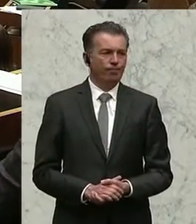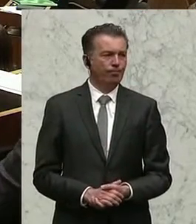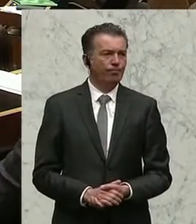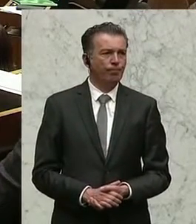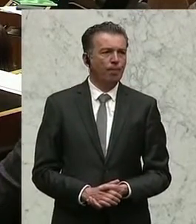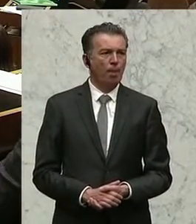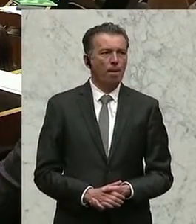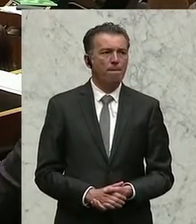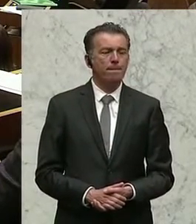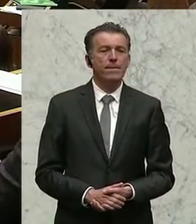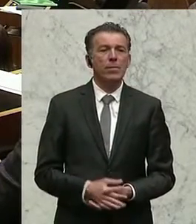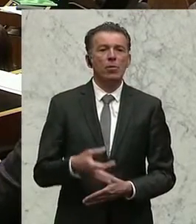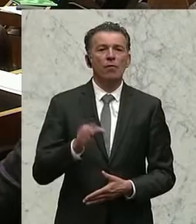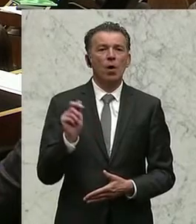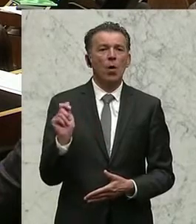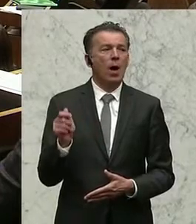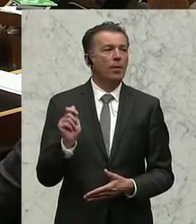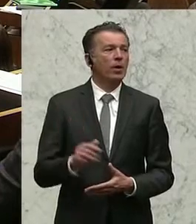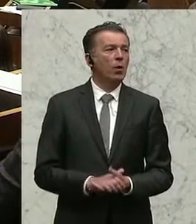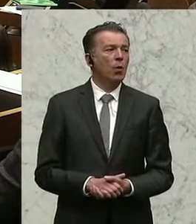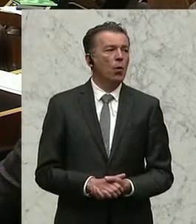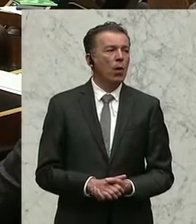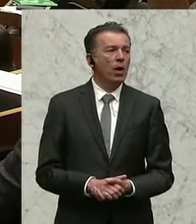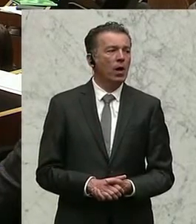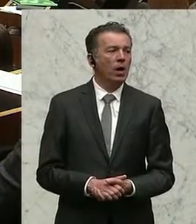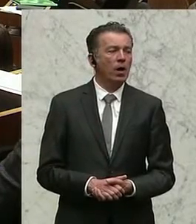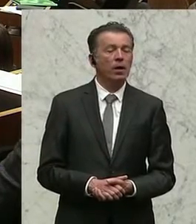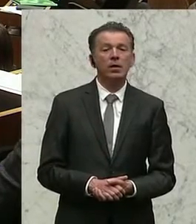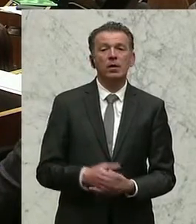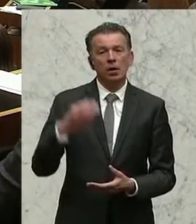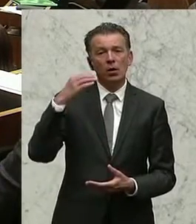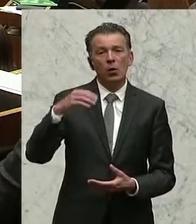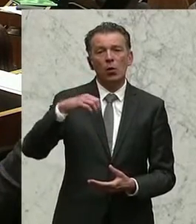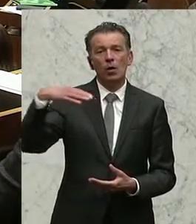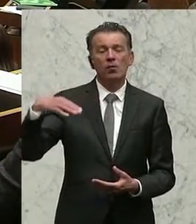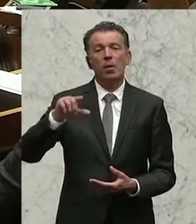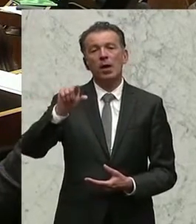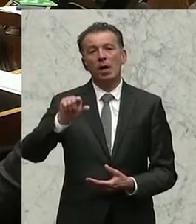Das Gesetz bringe vor allem für Frauen mit Fehlgeburt